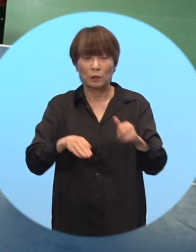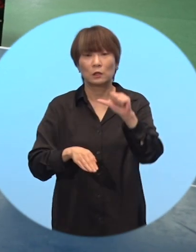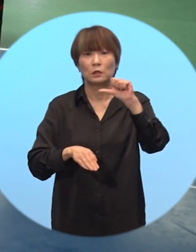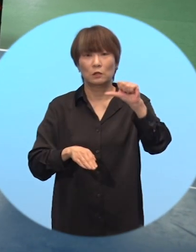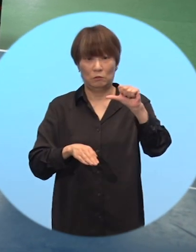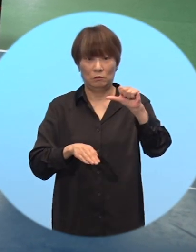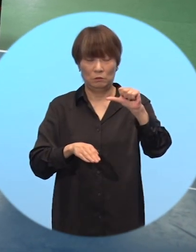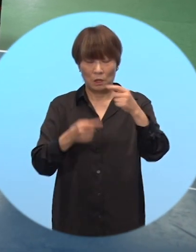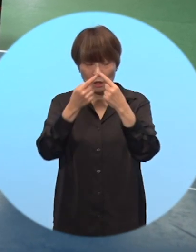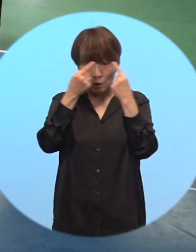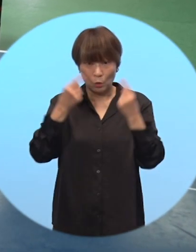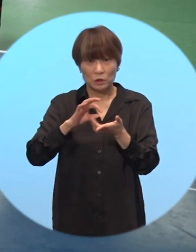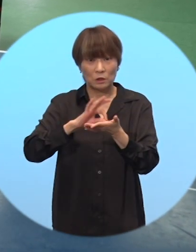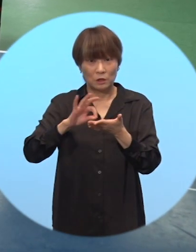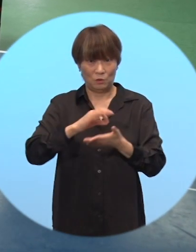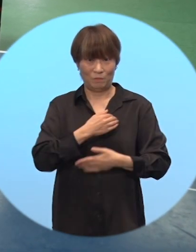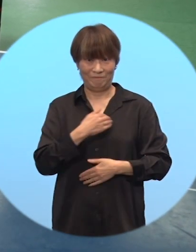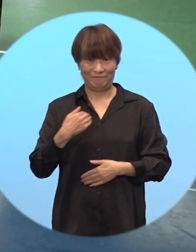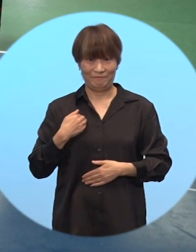利用として使うことができます。